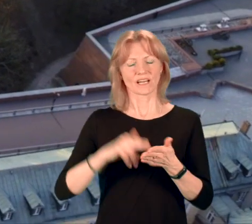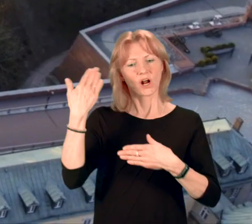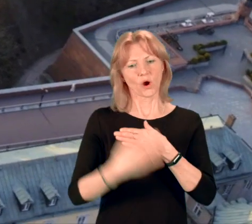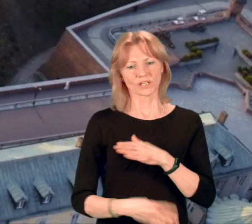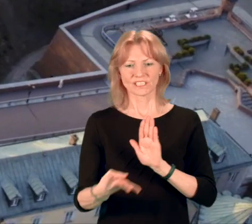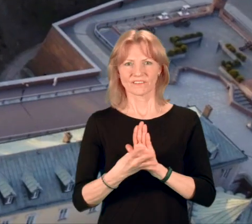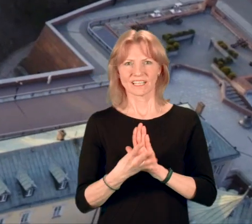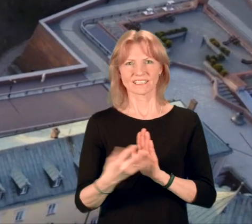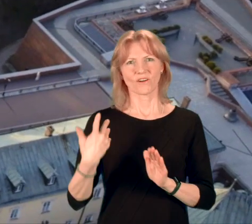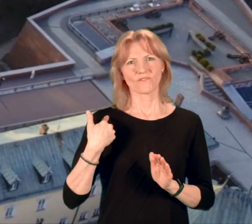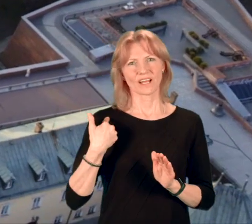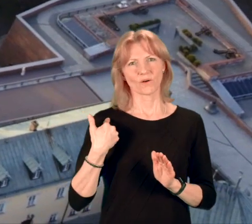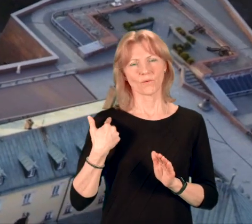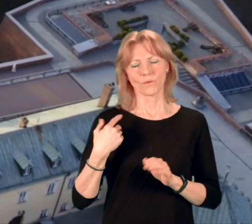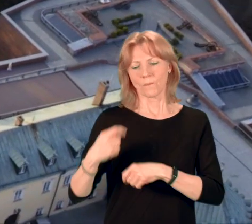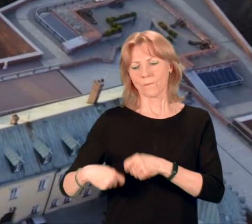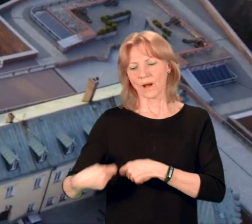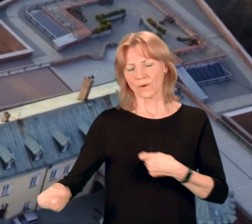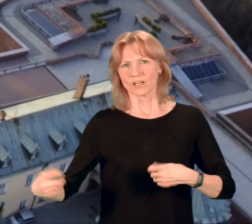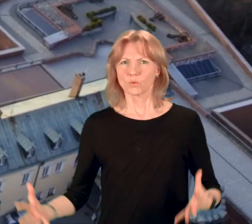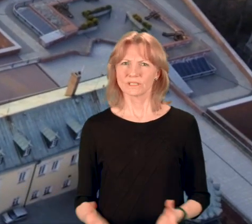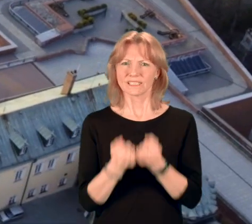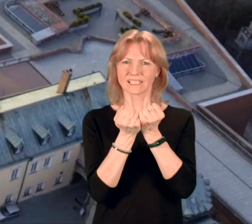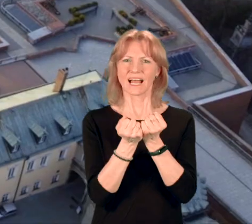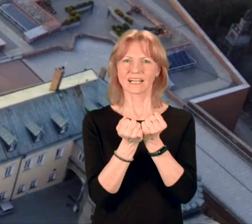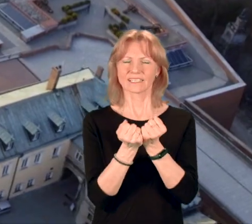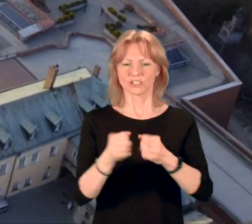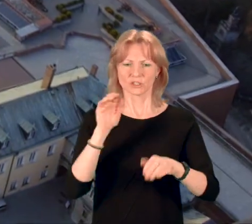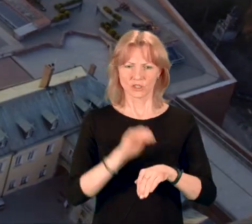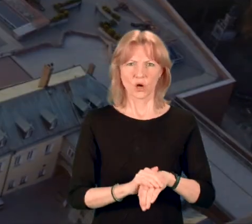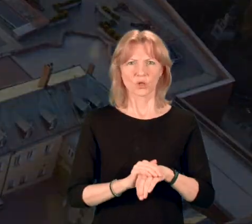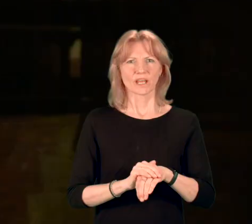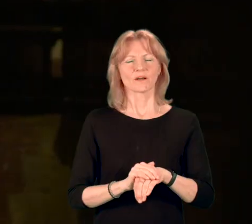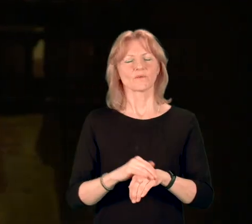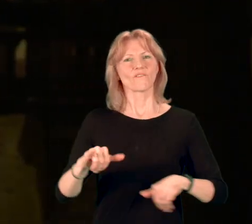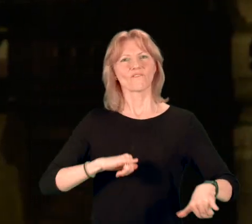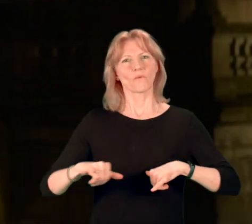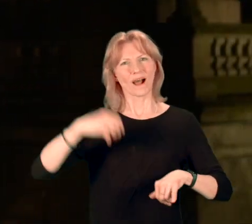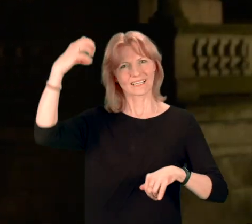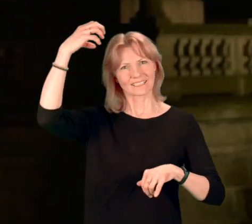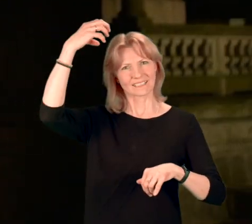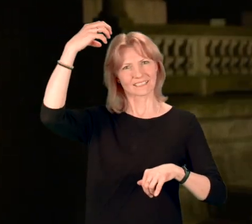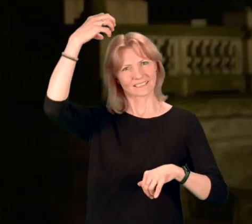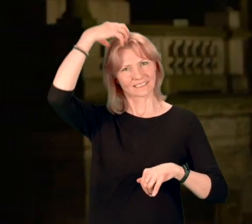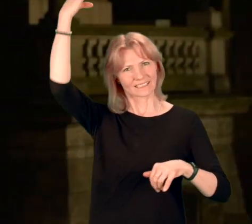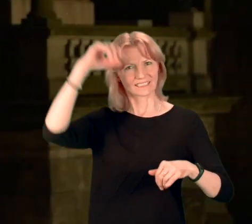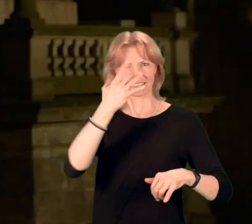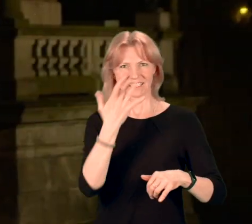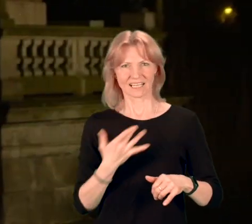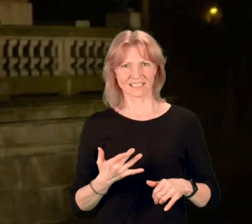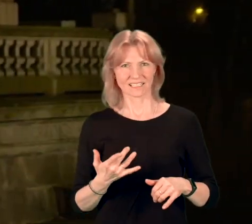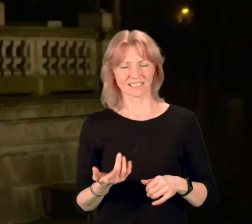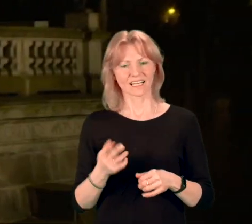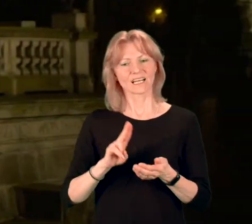Pod koniec XIX stulecia Paulini uzyskali od władz carskich zgodę na uporządkowanie i zagospodarowanie terenów